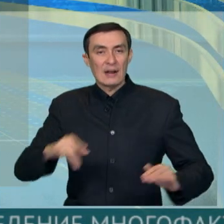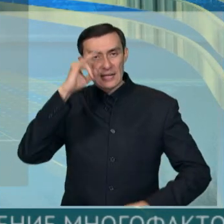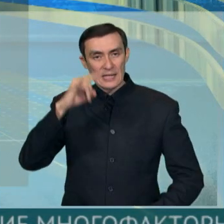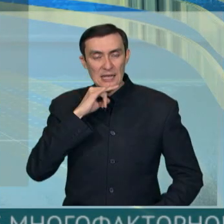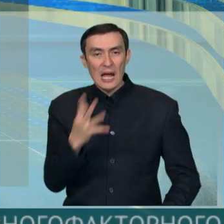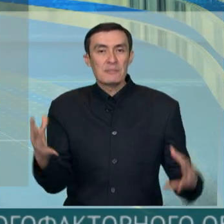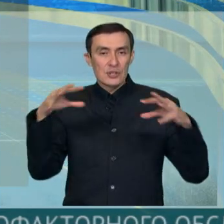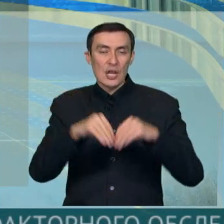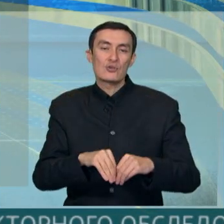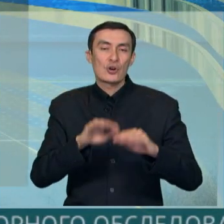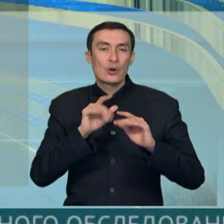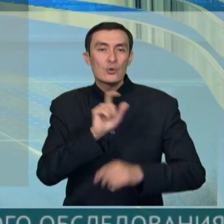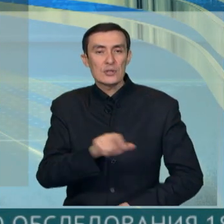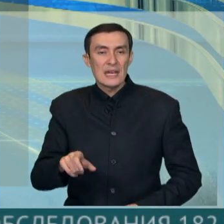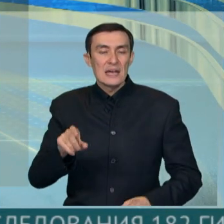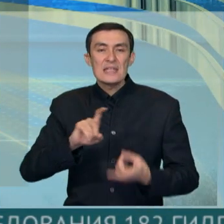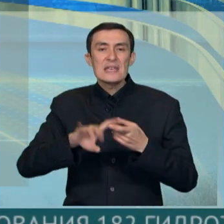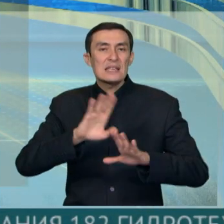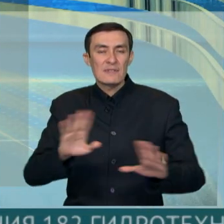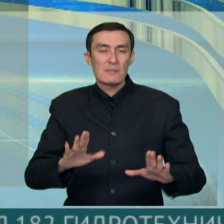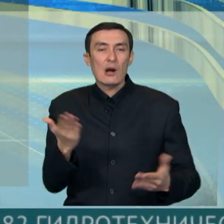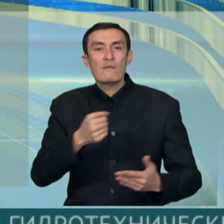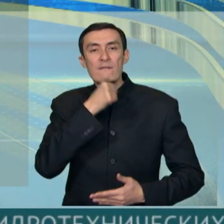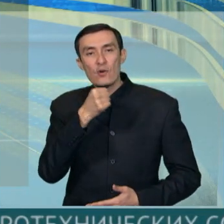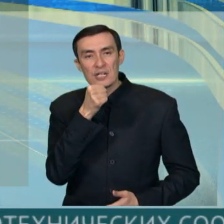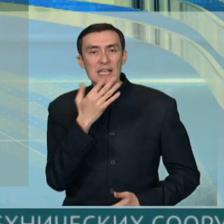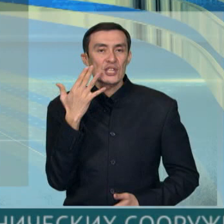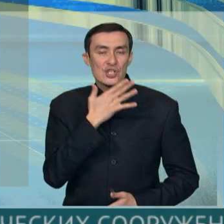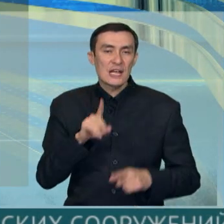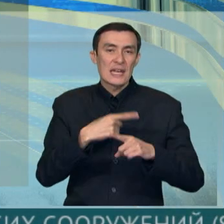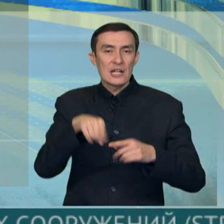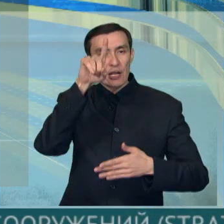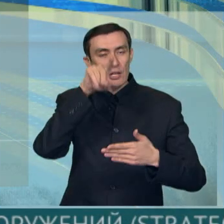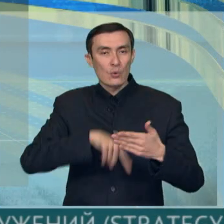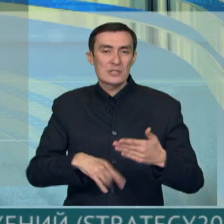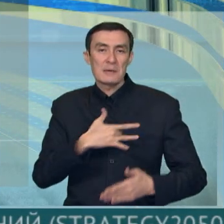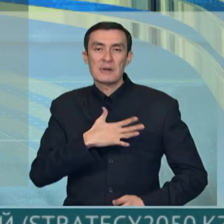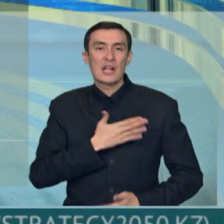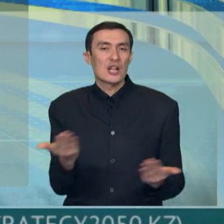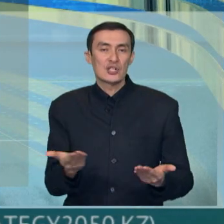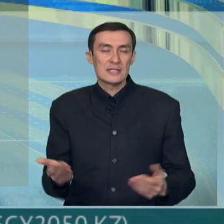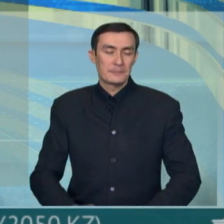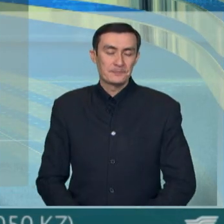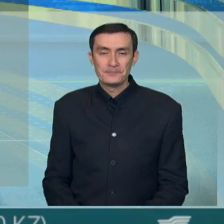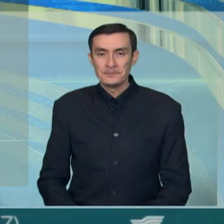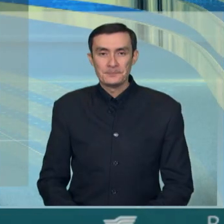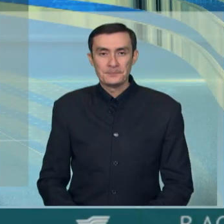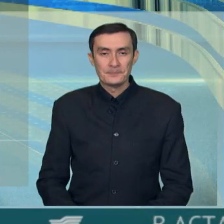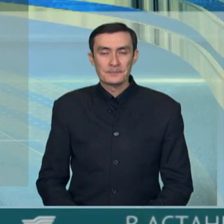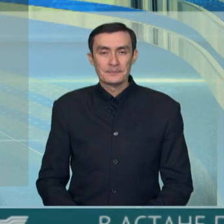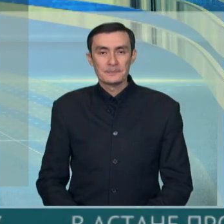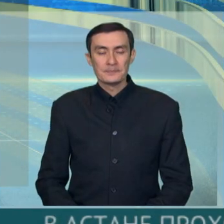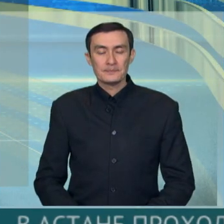Казахстана, объединяющий людей независимо от возраста, этнической или религиозной принадлежности.